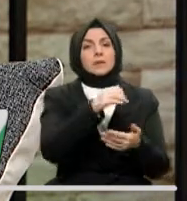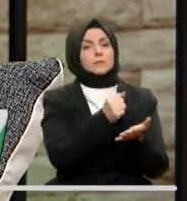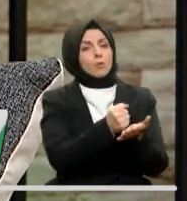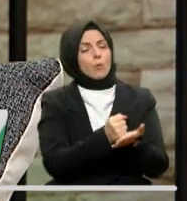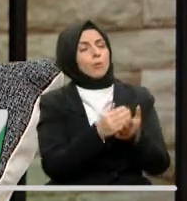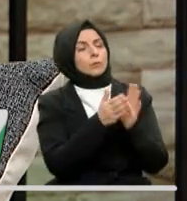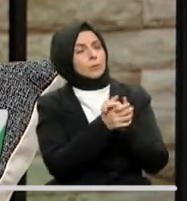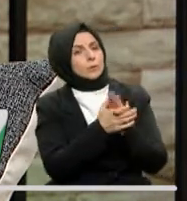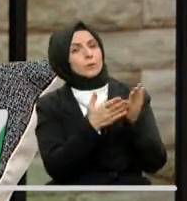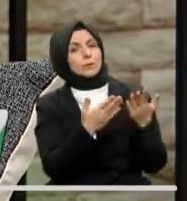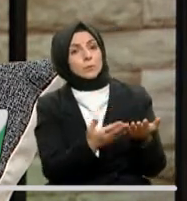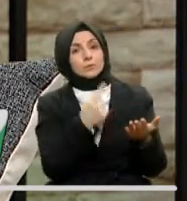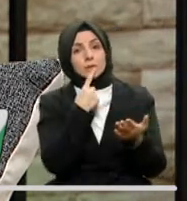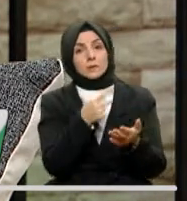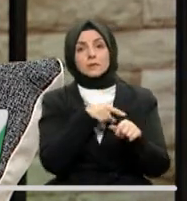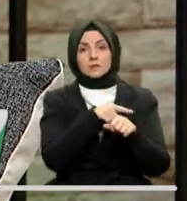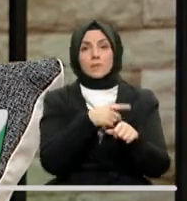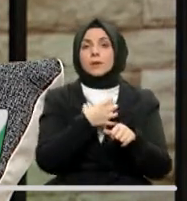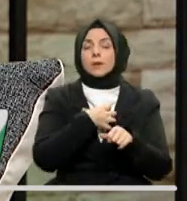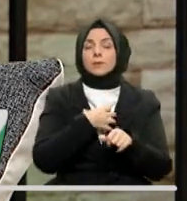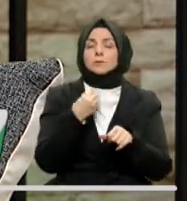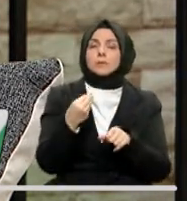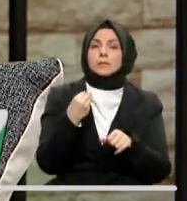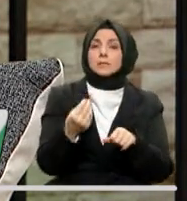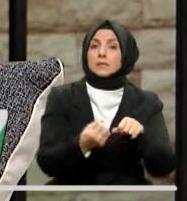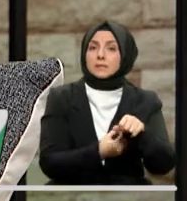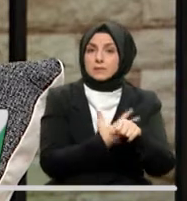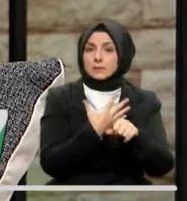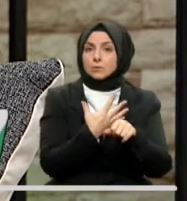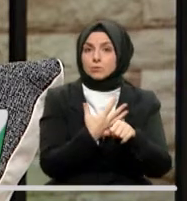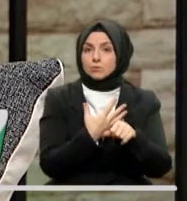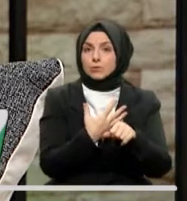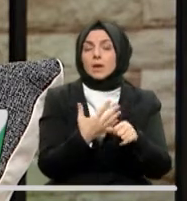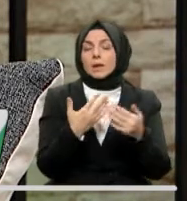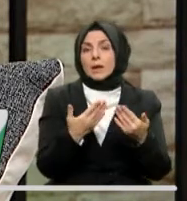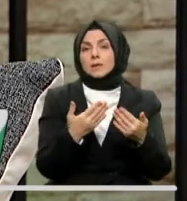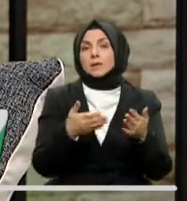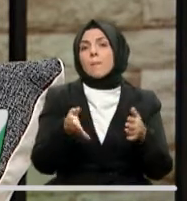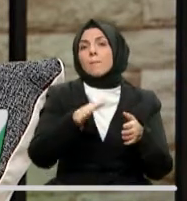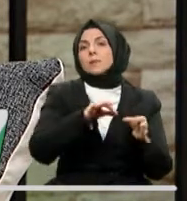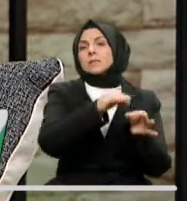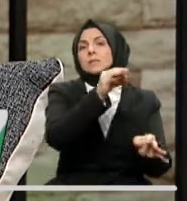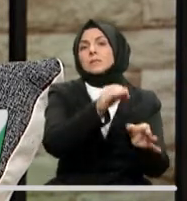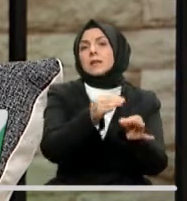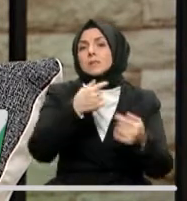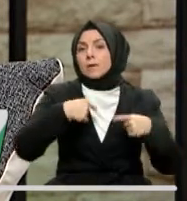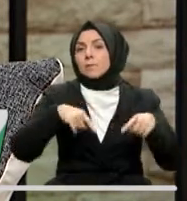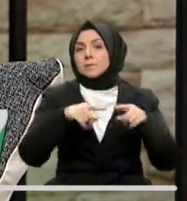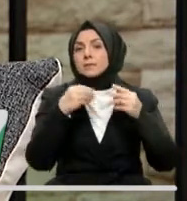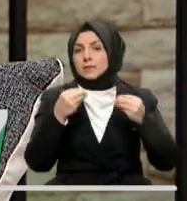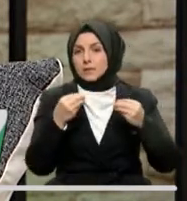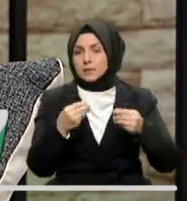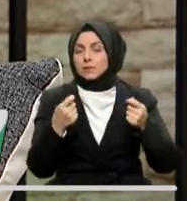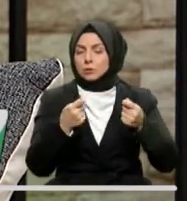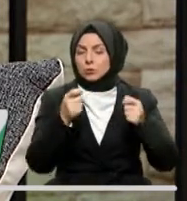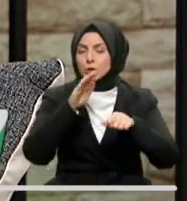Birisi sizi ne kadar çok işte iyi olduğumuzu iyi şeyler yaptığınızı söylerse o kadar iyi olacağımızı ve aynı